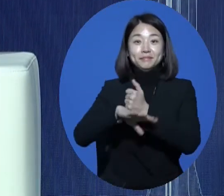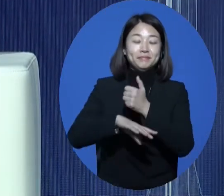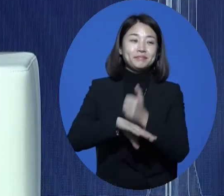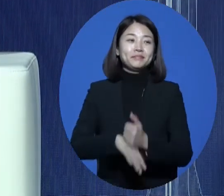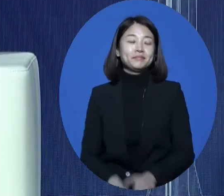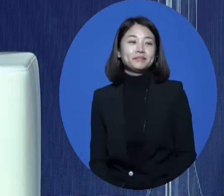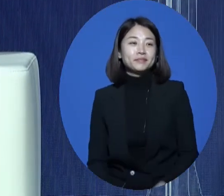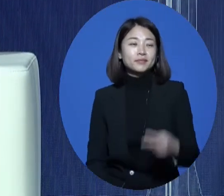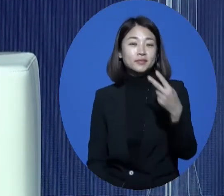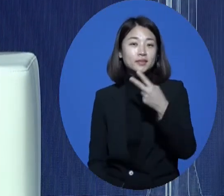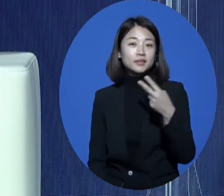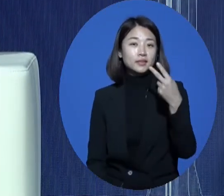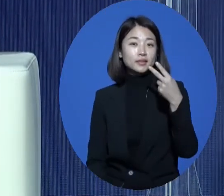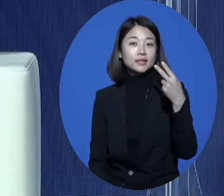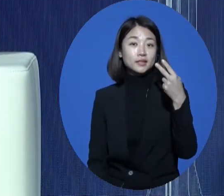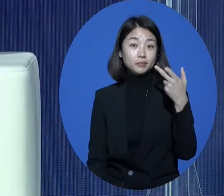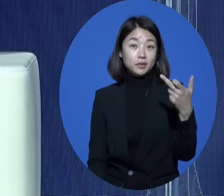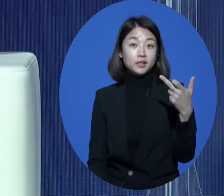분인데요.